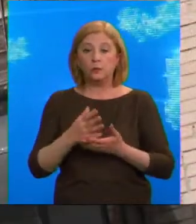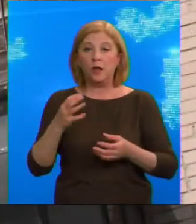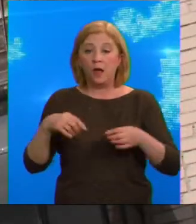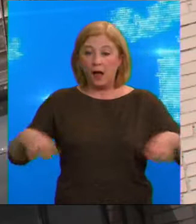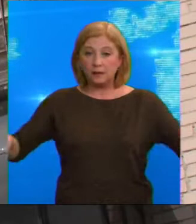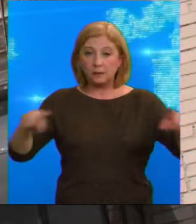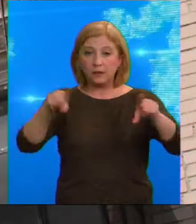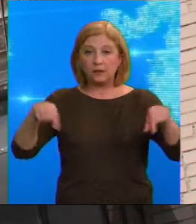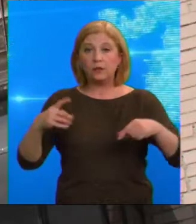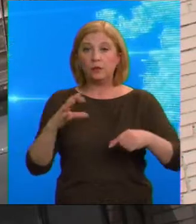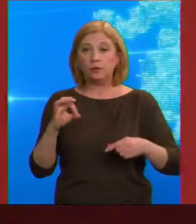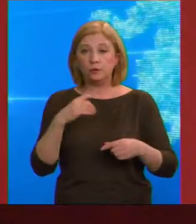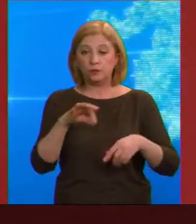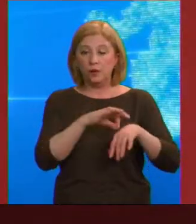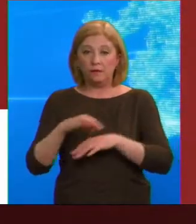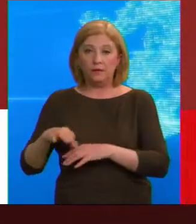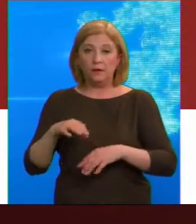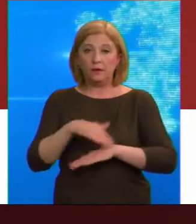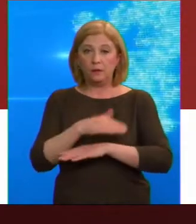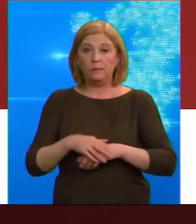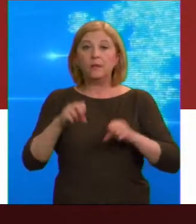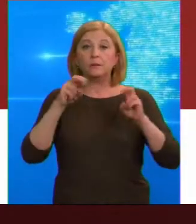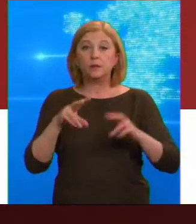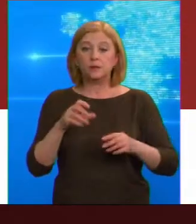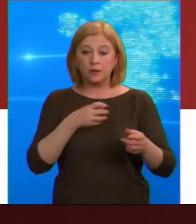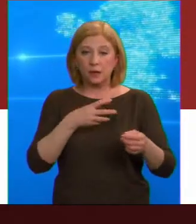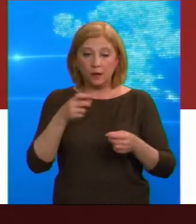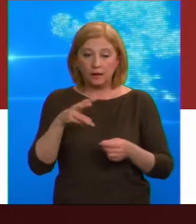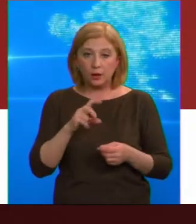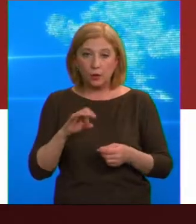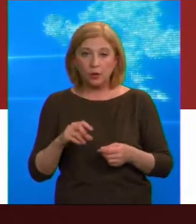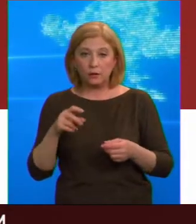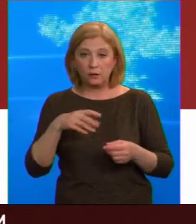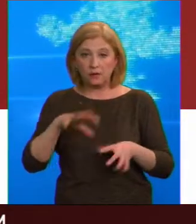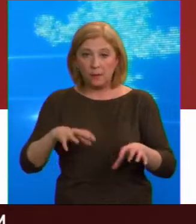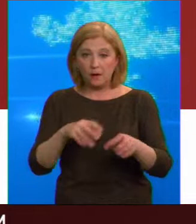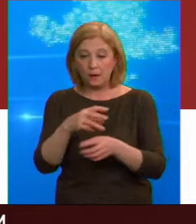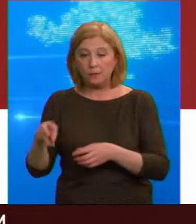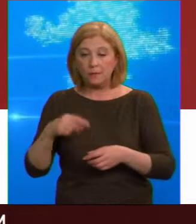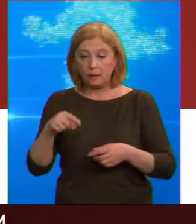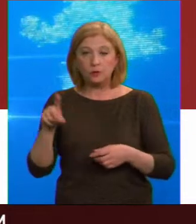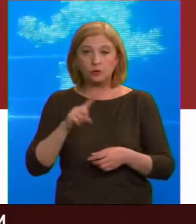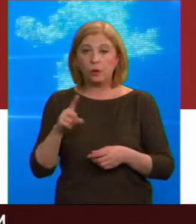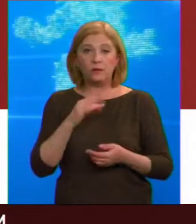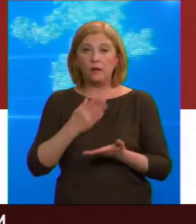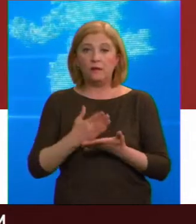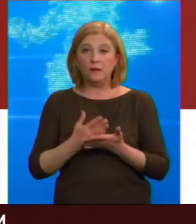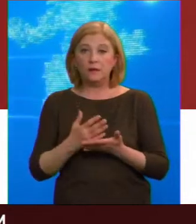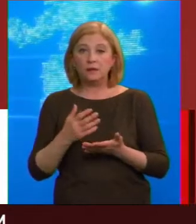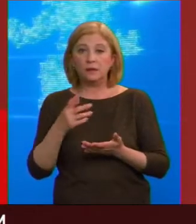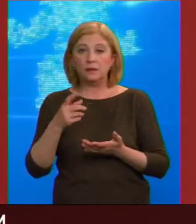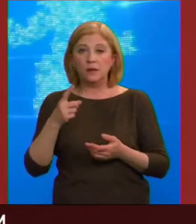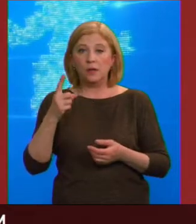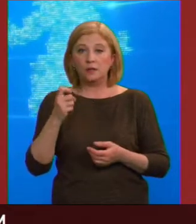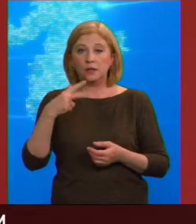территорию, жильцов дома вывели на улицу. Специалисты-саперы и кинологи обследовали предмет и установили, что им является